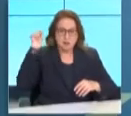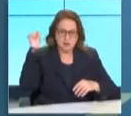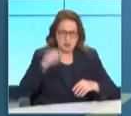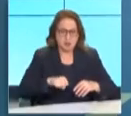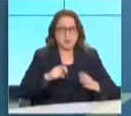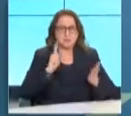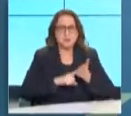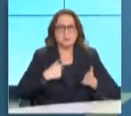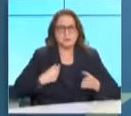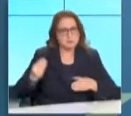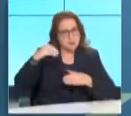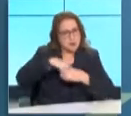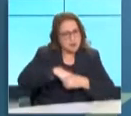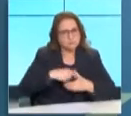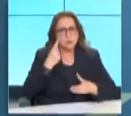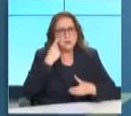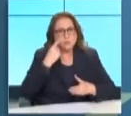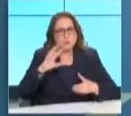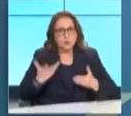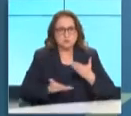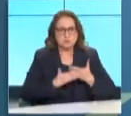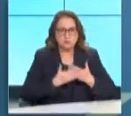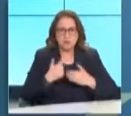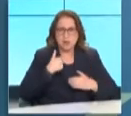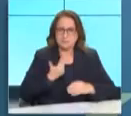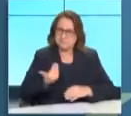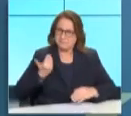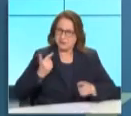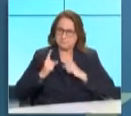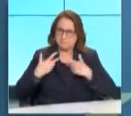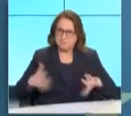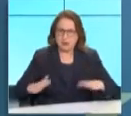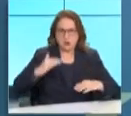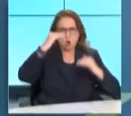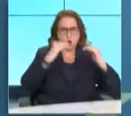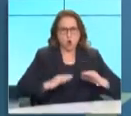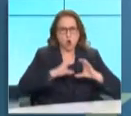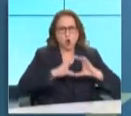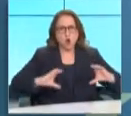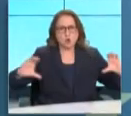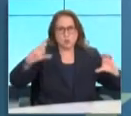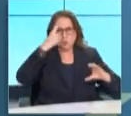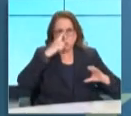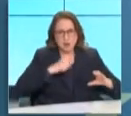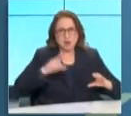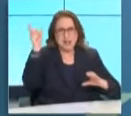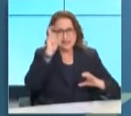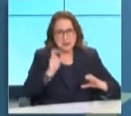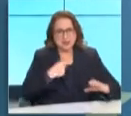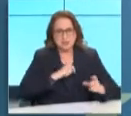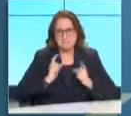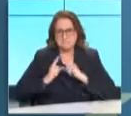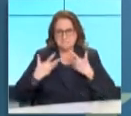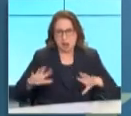συμπεριλήφθηκε ρητή αναφορά στο κείμενο συμπερασμάτων για την επιβολή πλαφών στις τιμές του φυσικού αερίου στη χονδρεμπορική